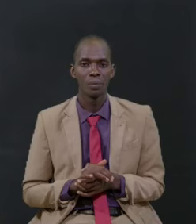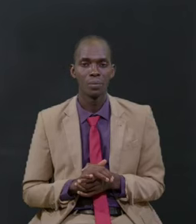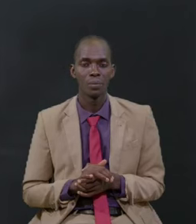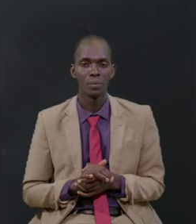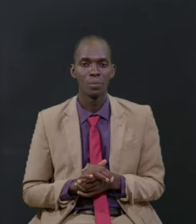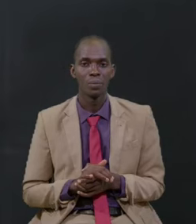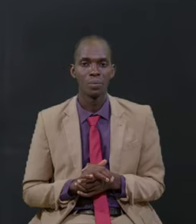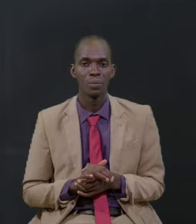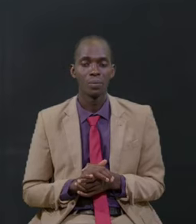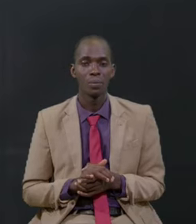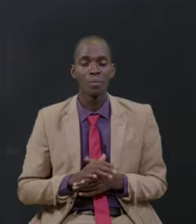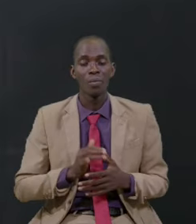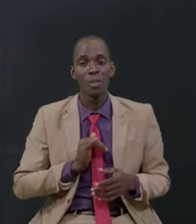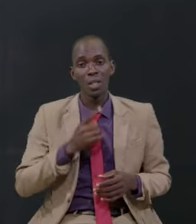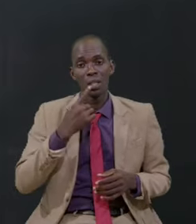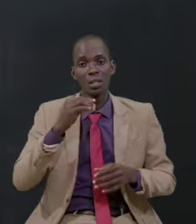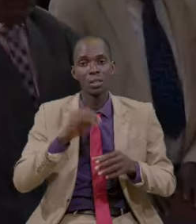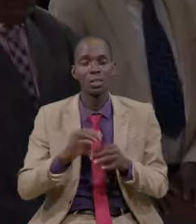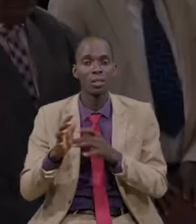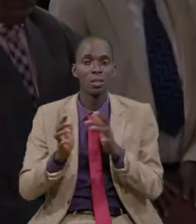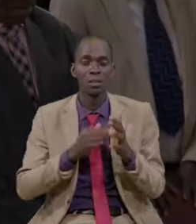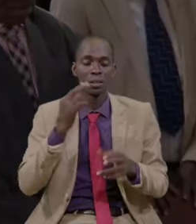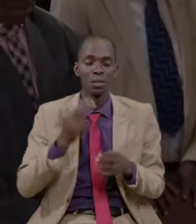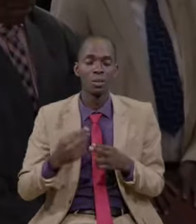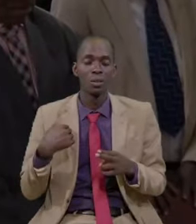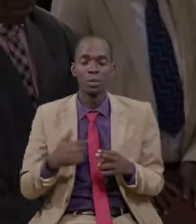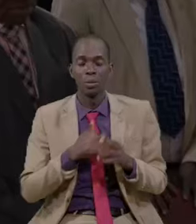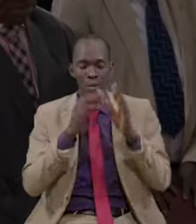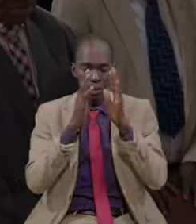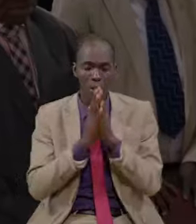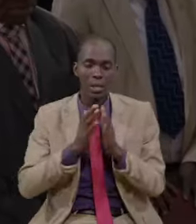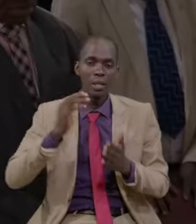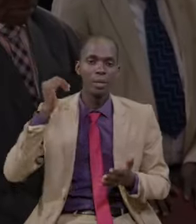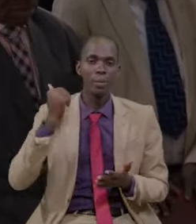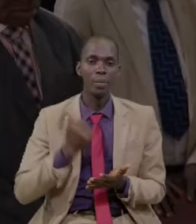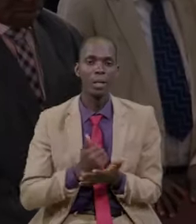J'ai dit au nom de Jésus, nous prions.